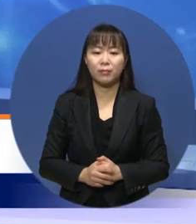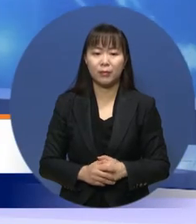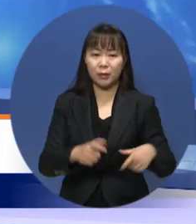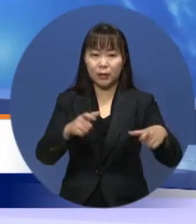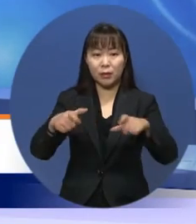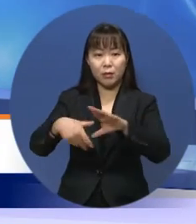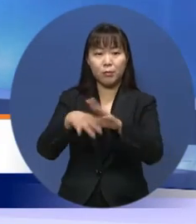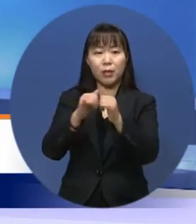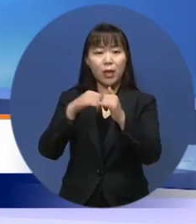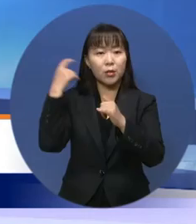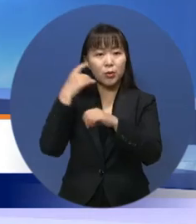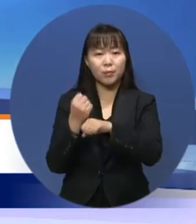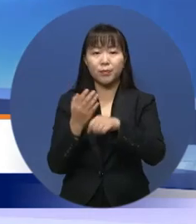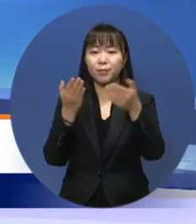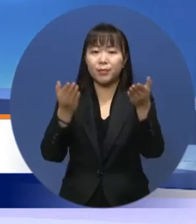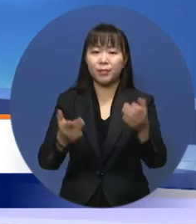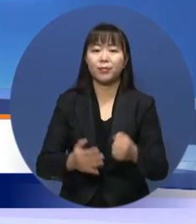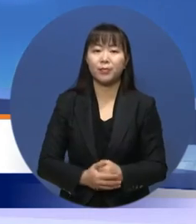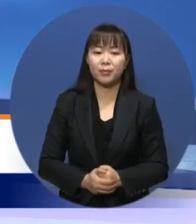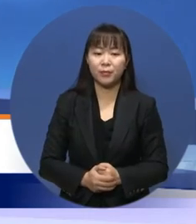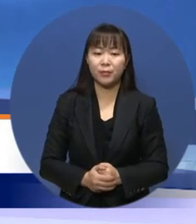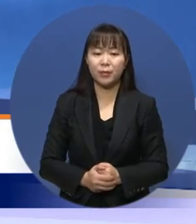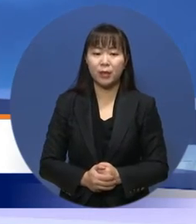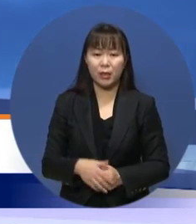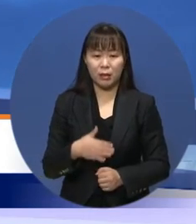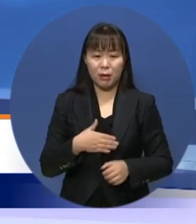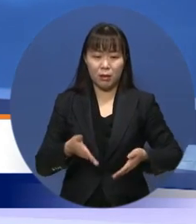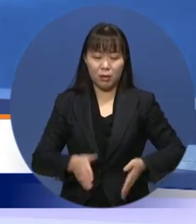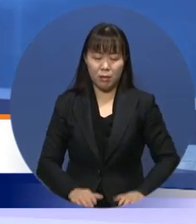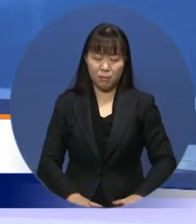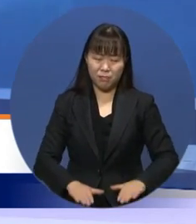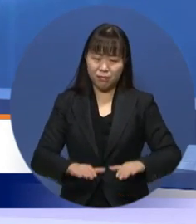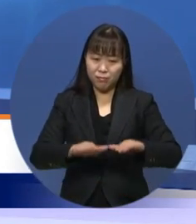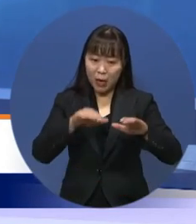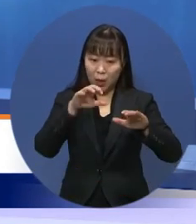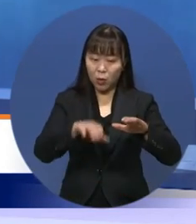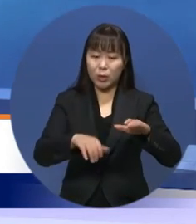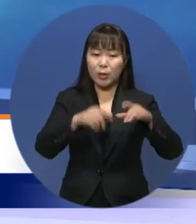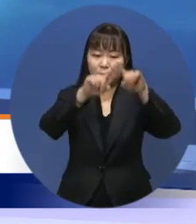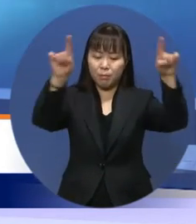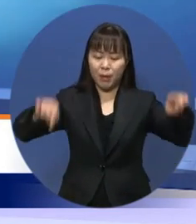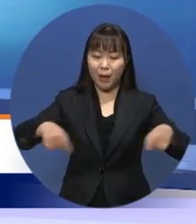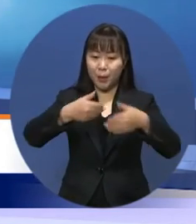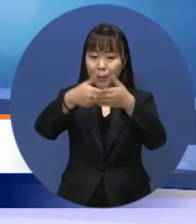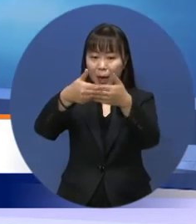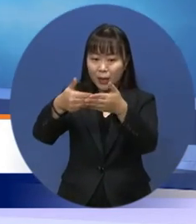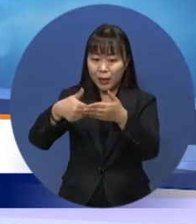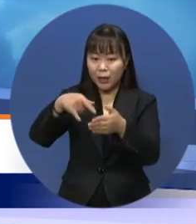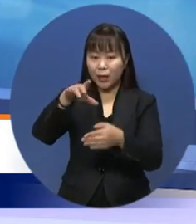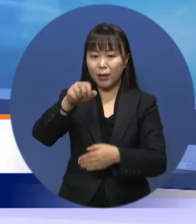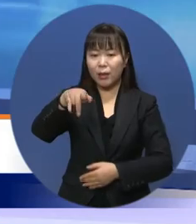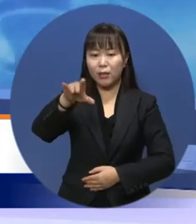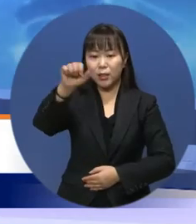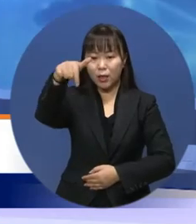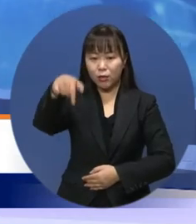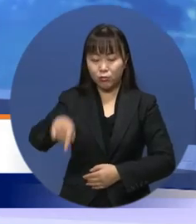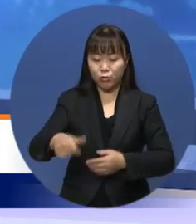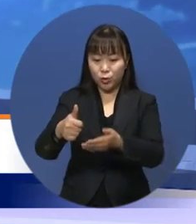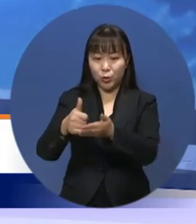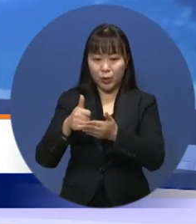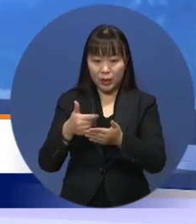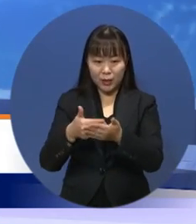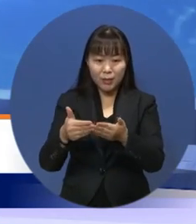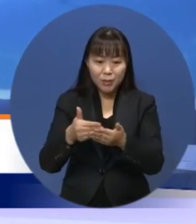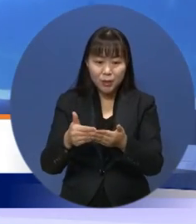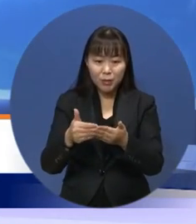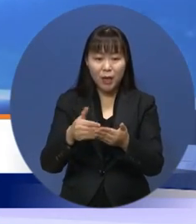지역의 문화가 소식 전해드립니다. 자신이 나고 자란 여수를 화폭에 가득 담은 강창구 작가의 초대전이